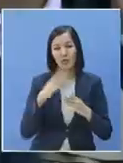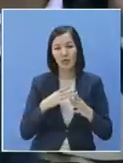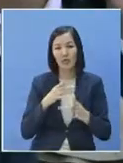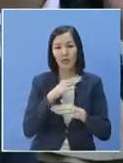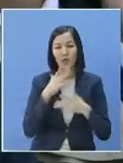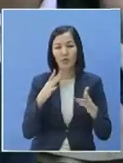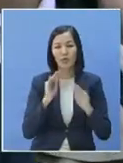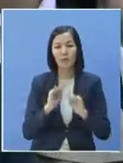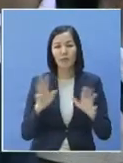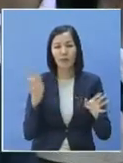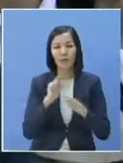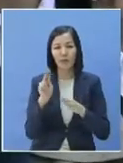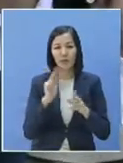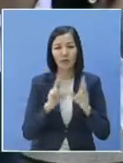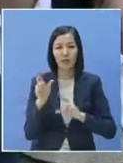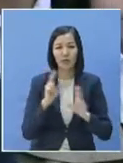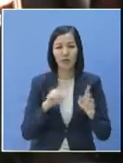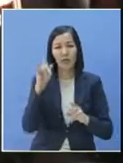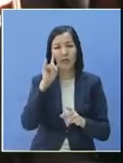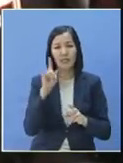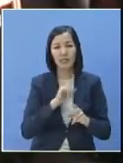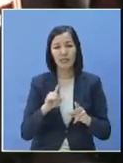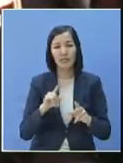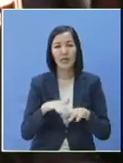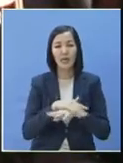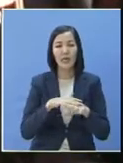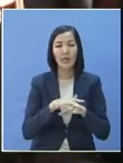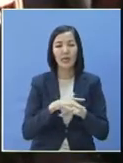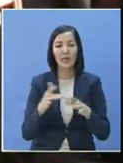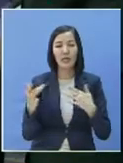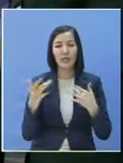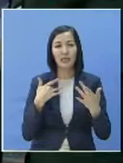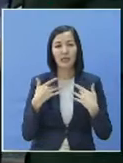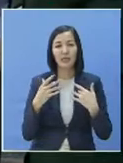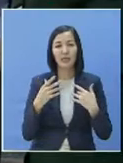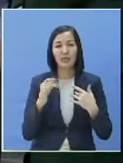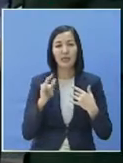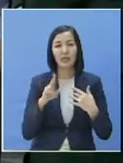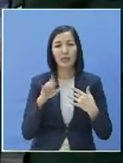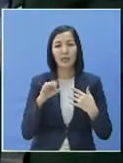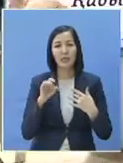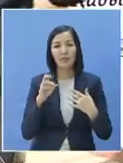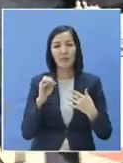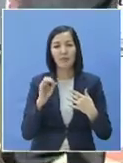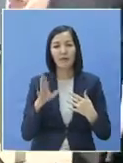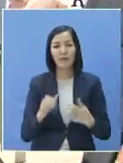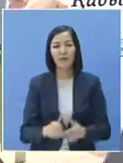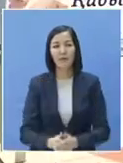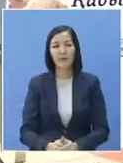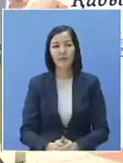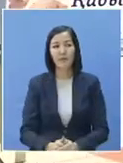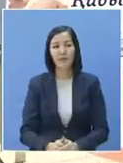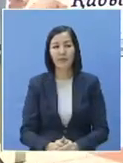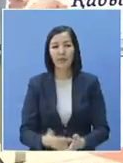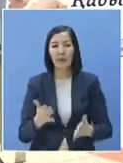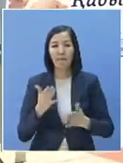Көптеген шәкірт тәрбиеледі. Солардың бірі Қазақстанның халық артисі, белгілі киноактері Нұржұман Ықтымбаев. Әбекеңмен танысқанда